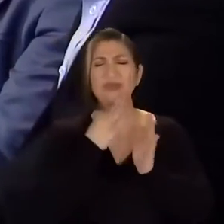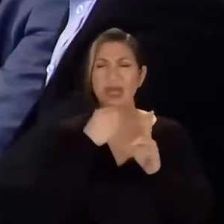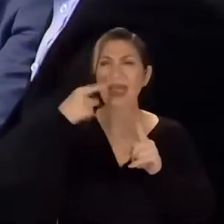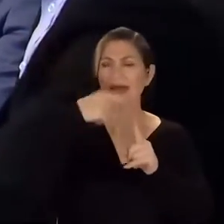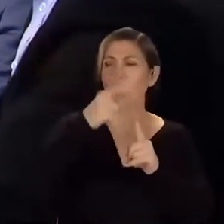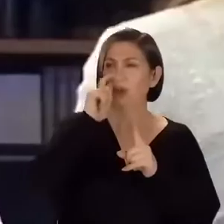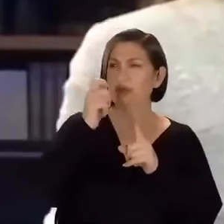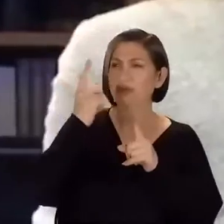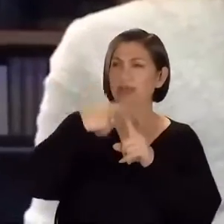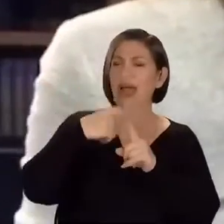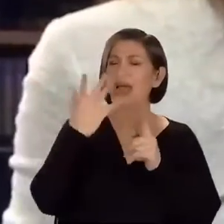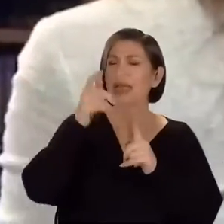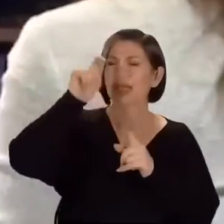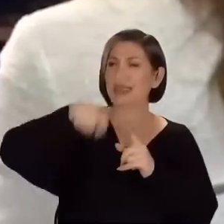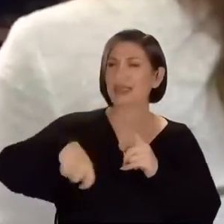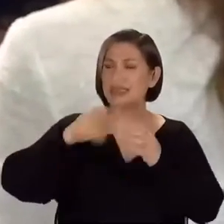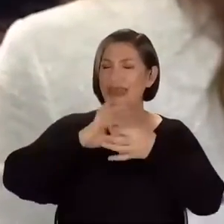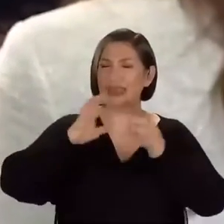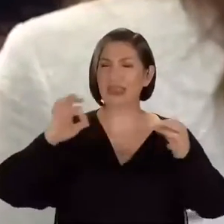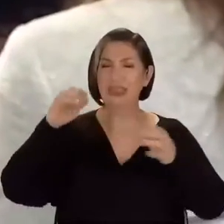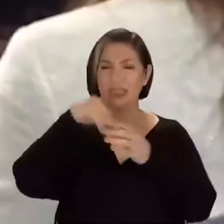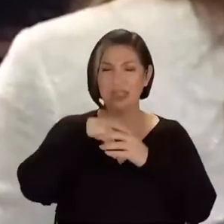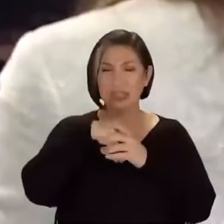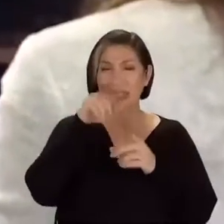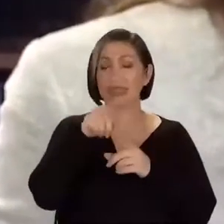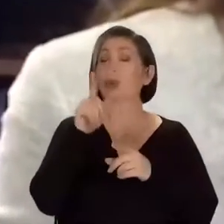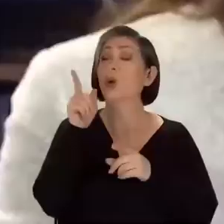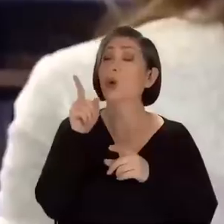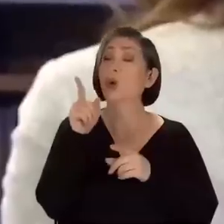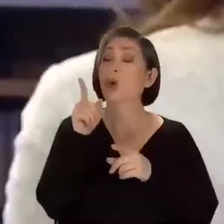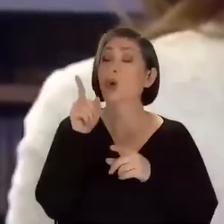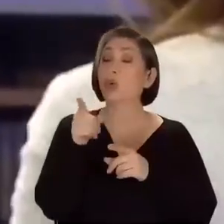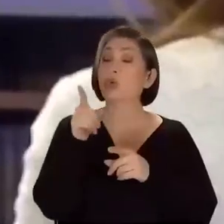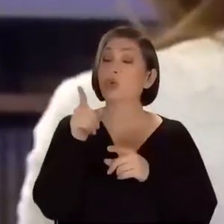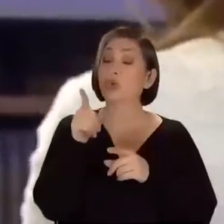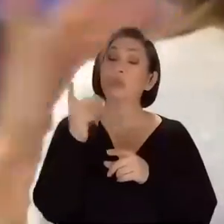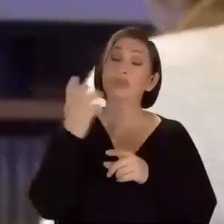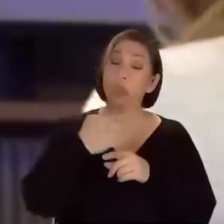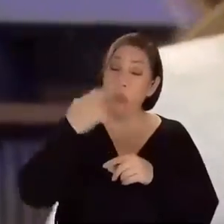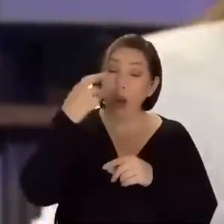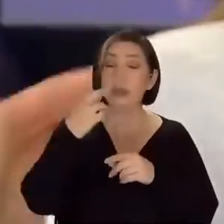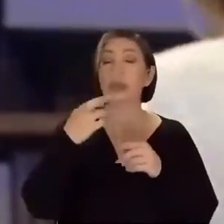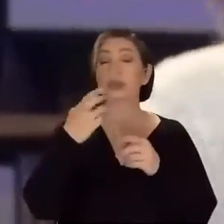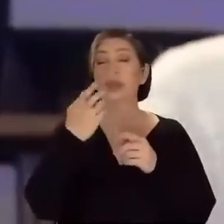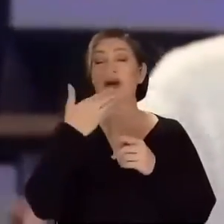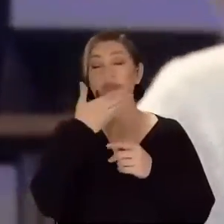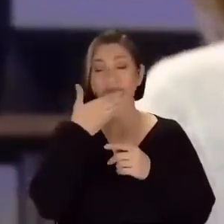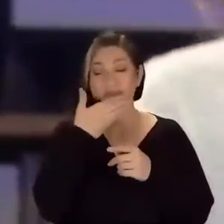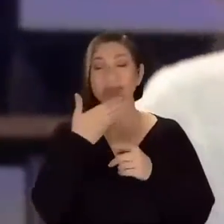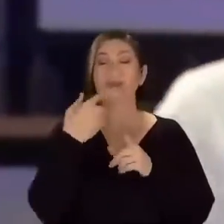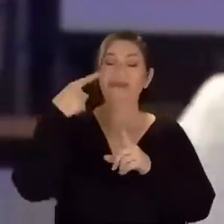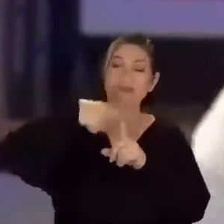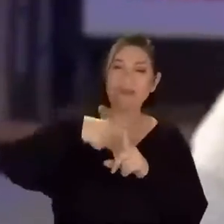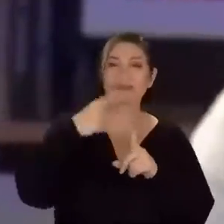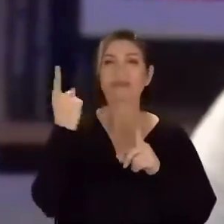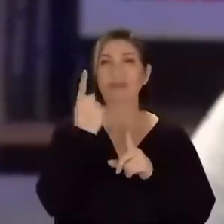ediniz. Hangi kredi kartı zinciri içerisindeyseniz onun verdiği işte puan, bonus, adı puan olan, evet, bonus